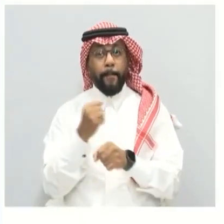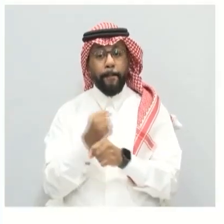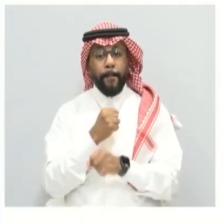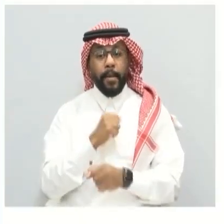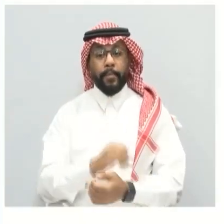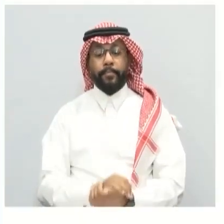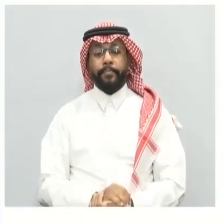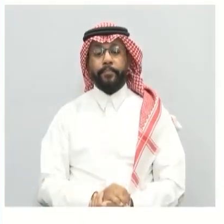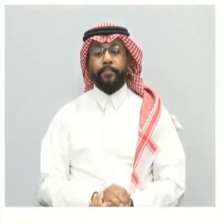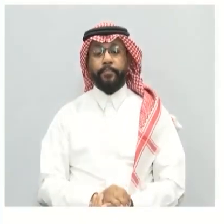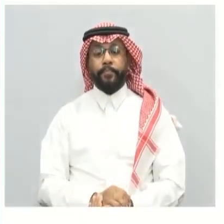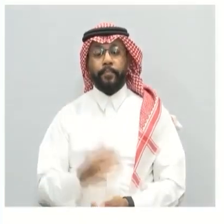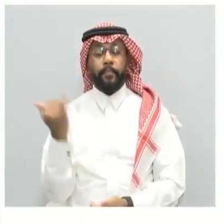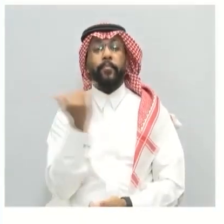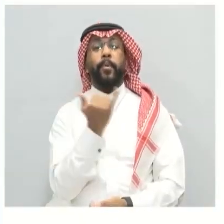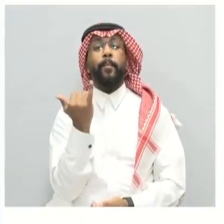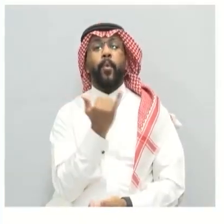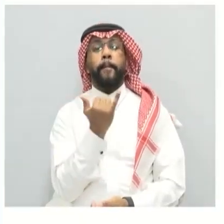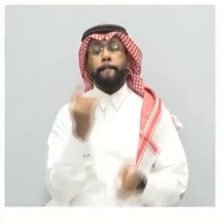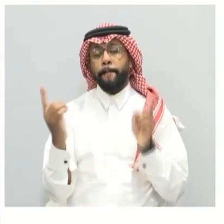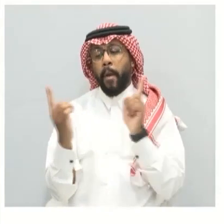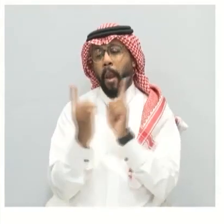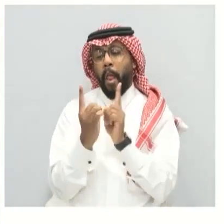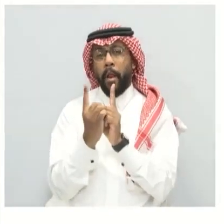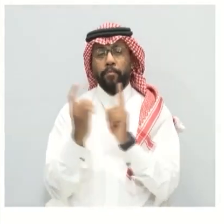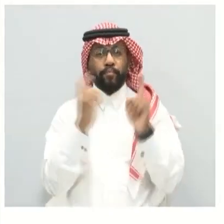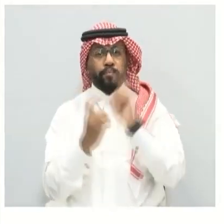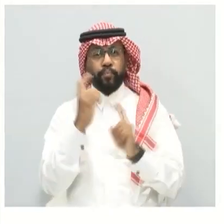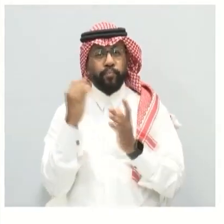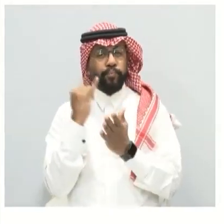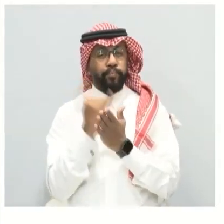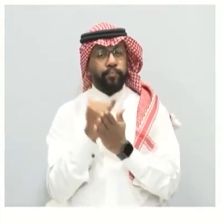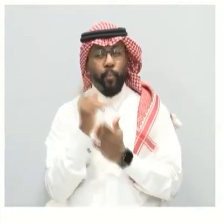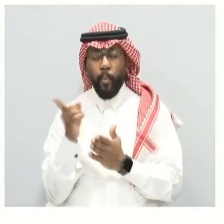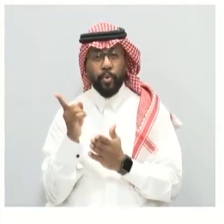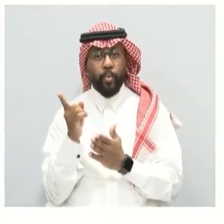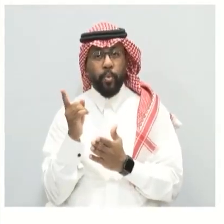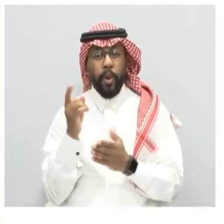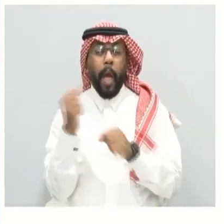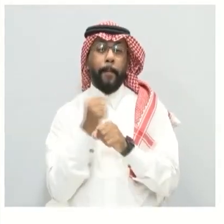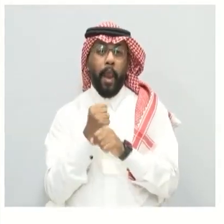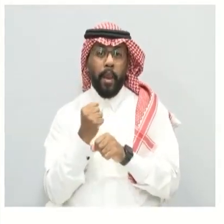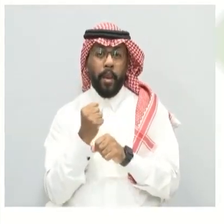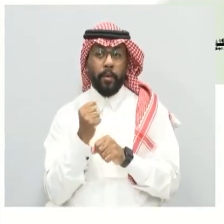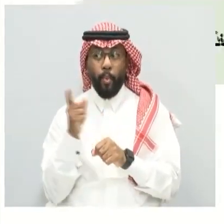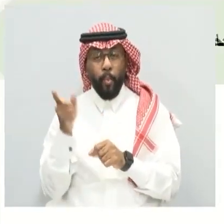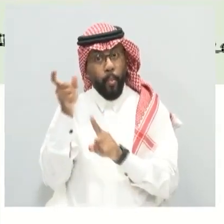العمل اهميه المقابله الشخصيه صاحب العمل او لجهه التوظيف